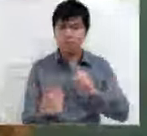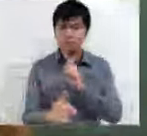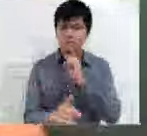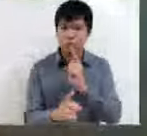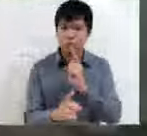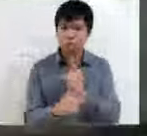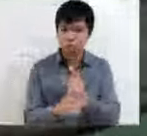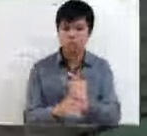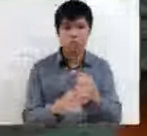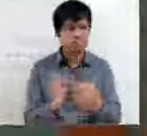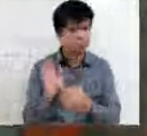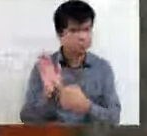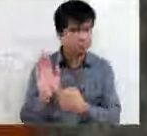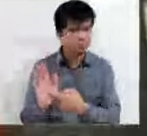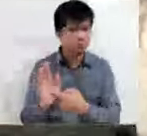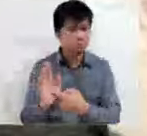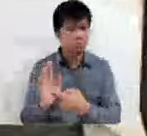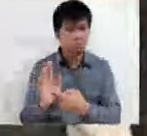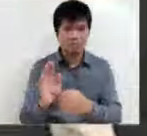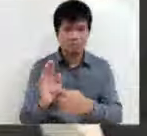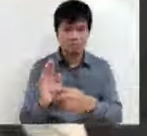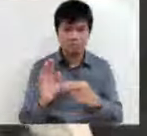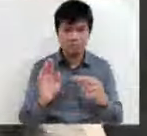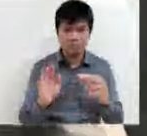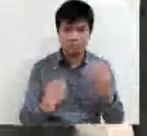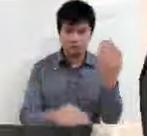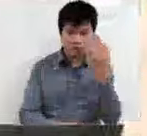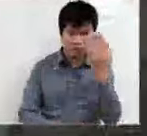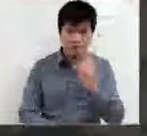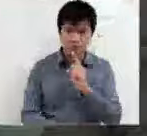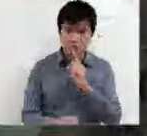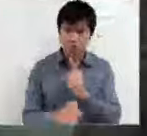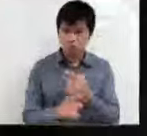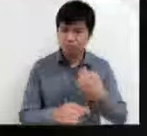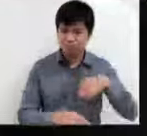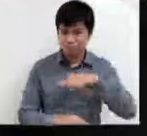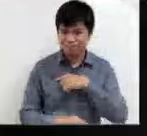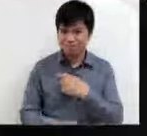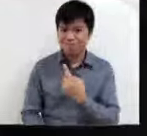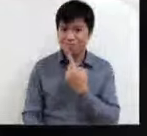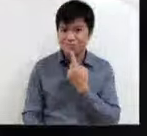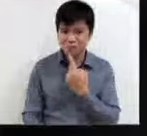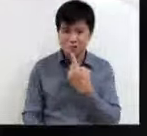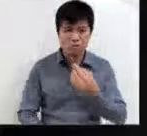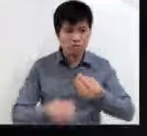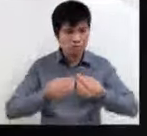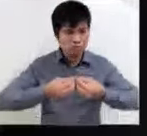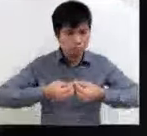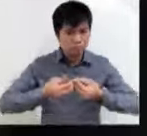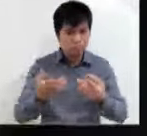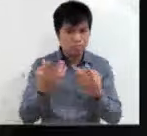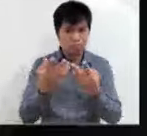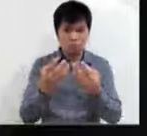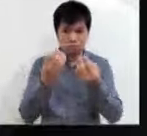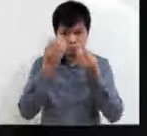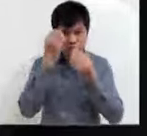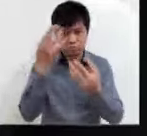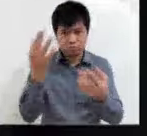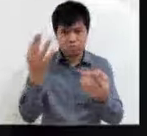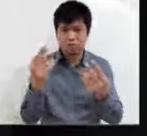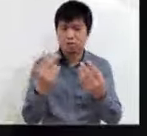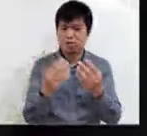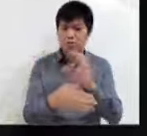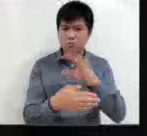natin sa mga manonood natin na seryoso tayo sa paghatid ng mga balitang kumpleto, no?